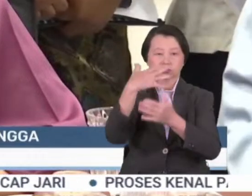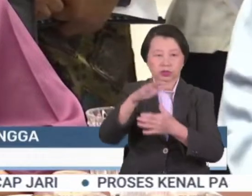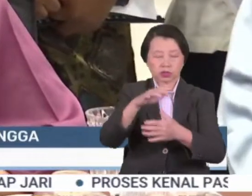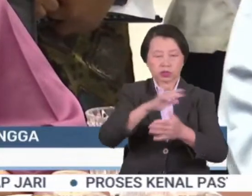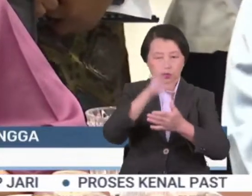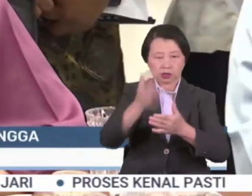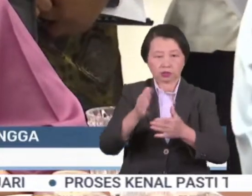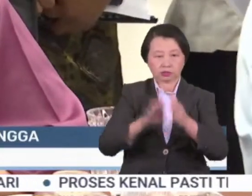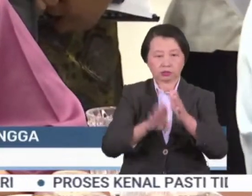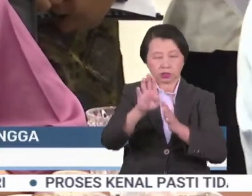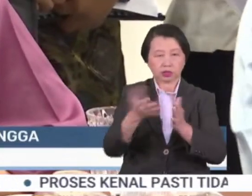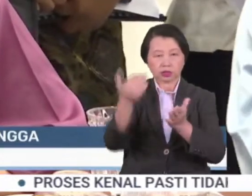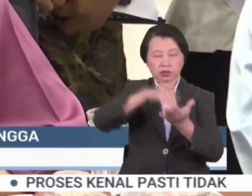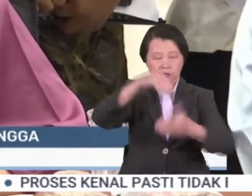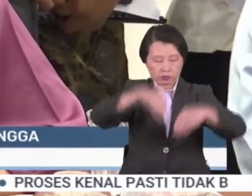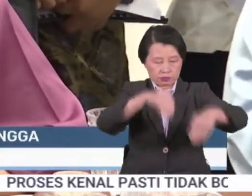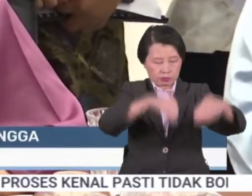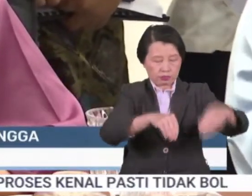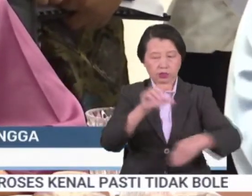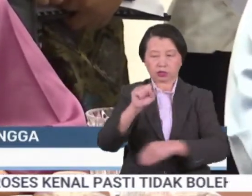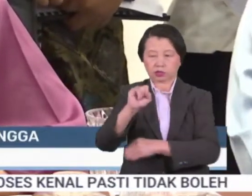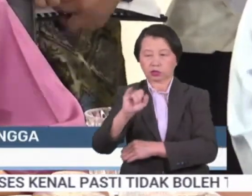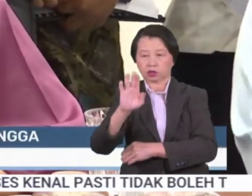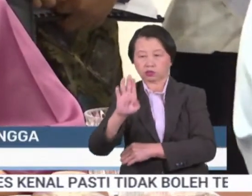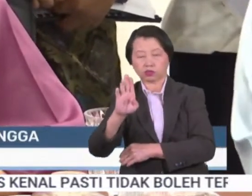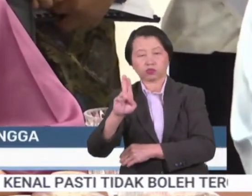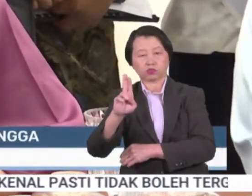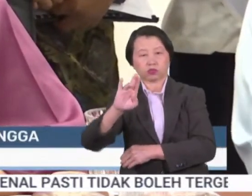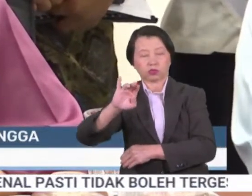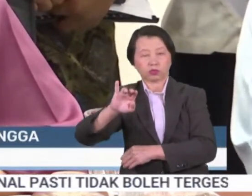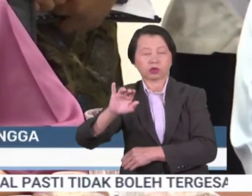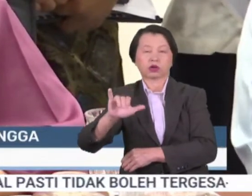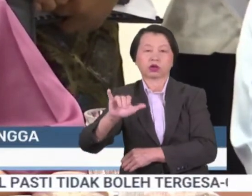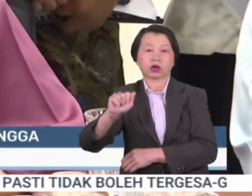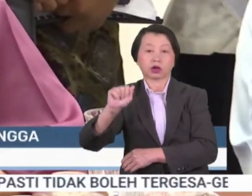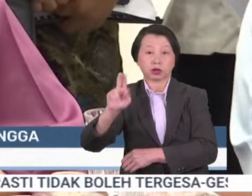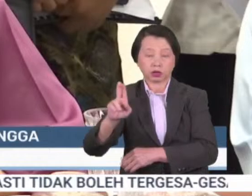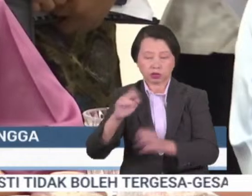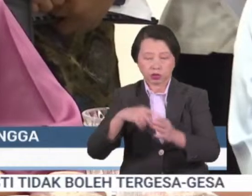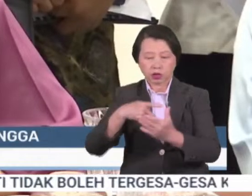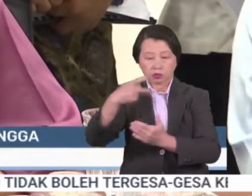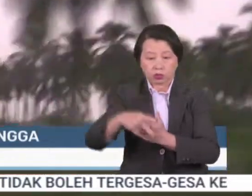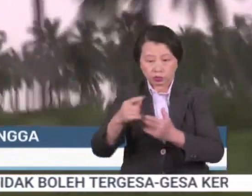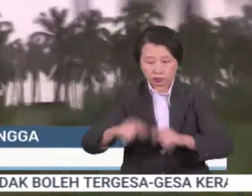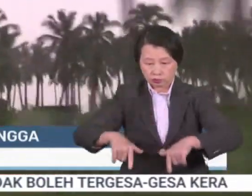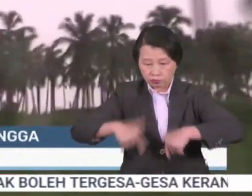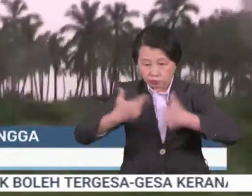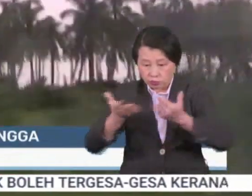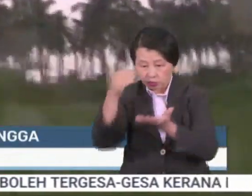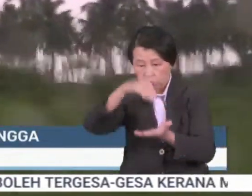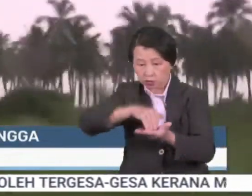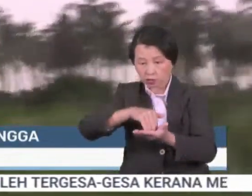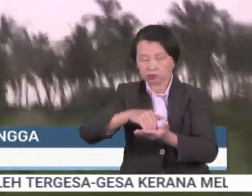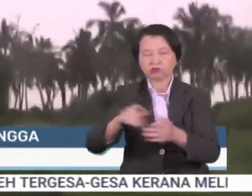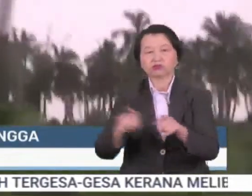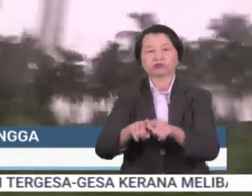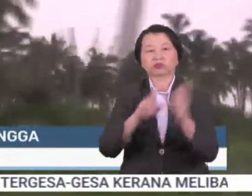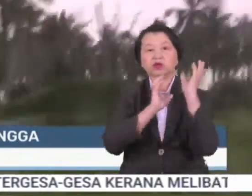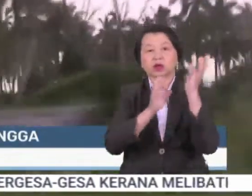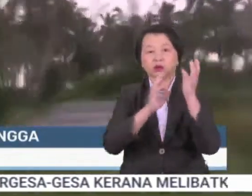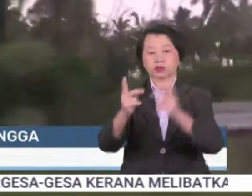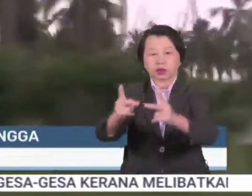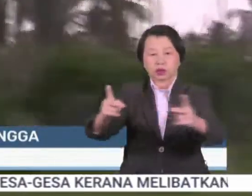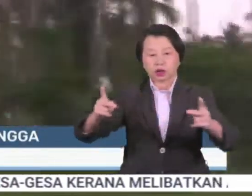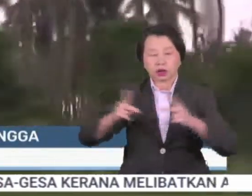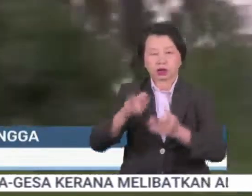taklimat pembangunan sebuyau di sebuyau Premier memaklumkan projek tersebut adalah bagi menghidupkan kembali industri kelapa di